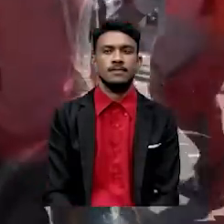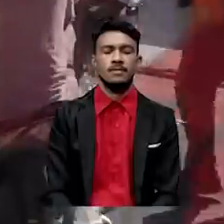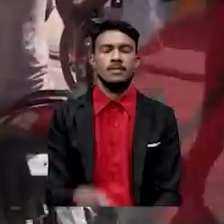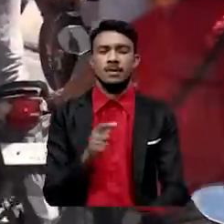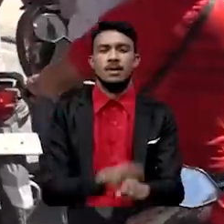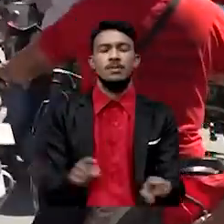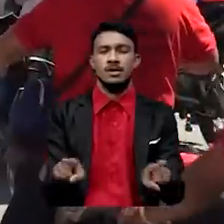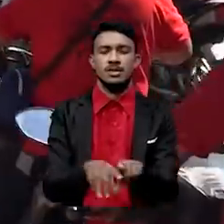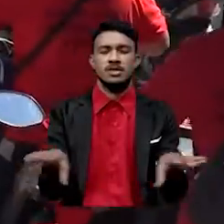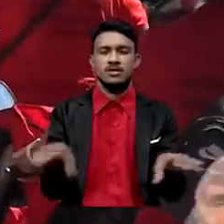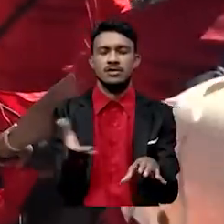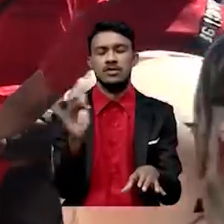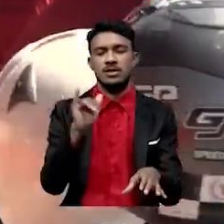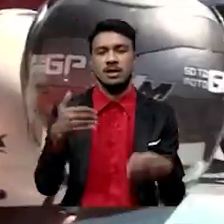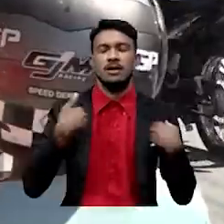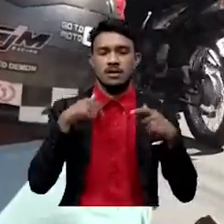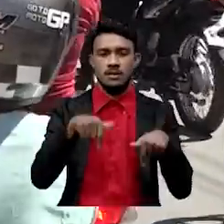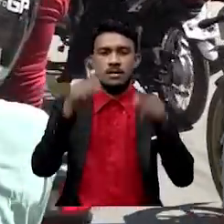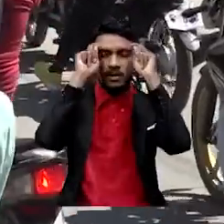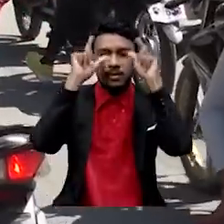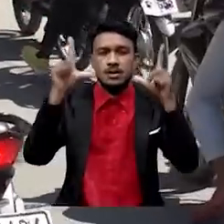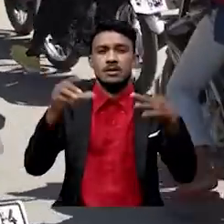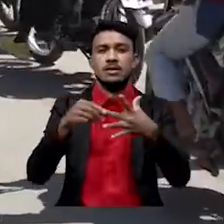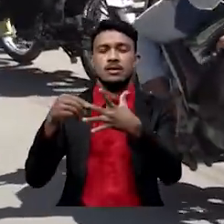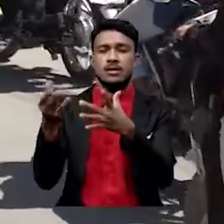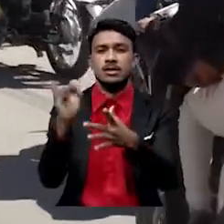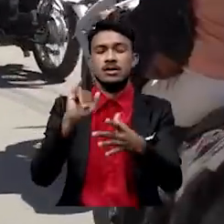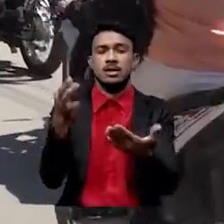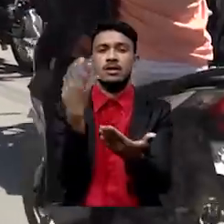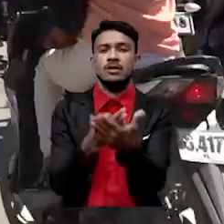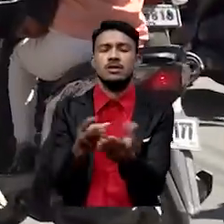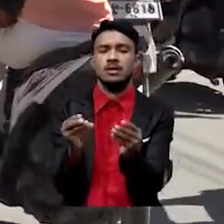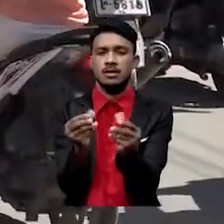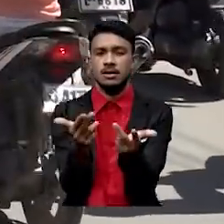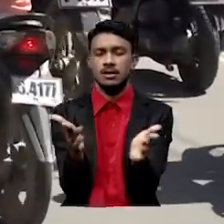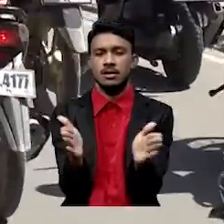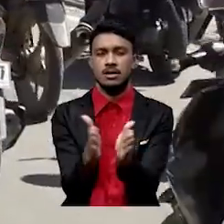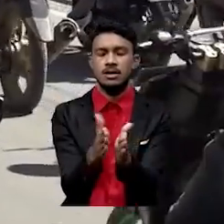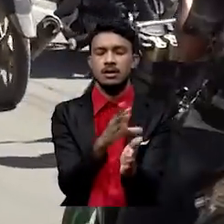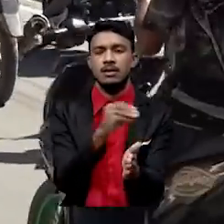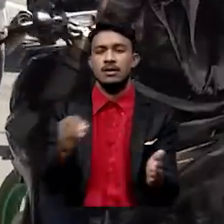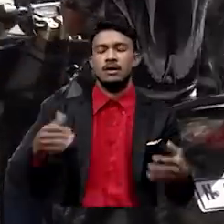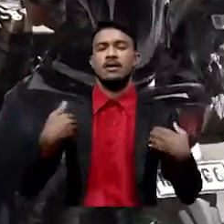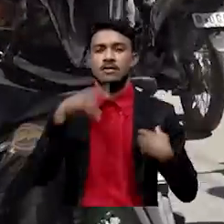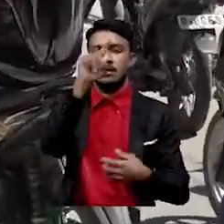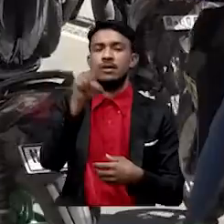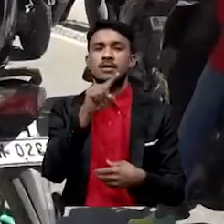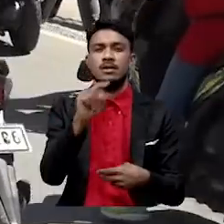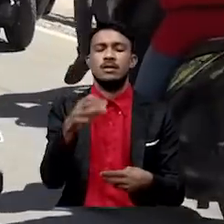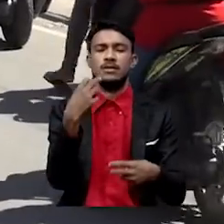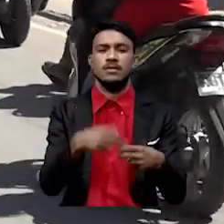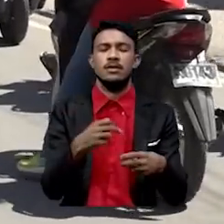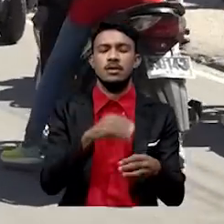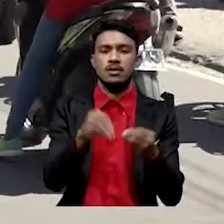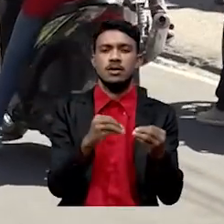Kondisau trabalhador sira ia Timor Leste liu-liu sira nia salario mínimo, hamosu ona preocupação kona ba sira